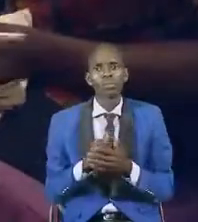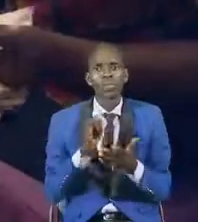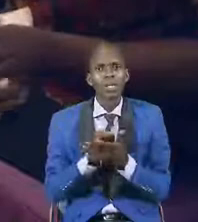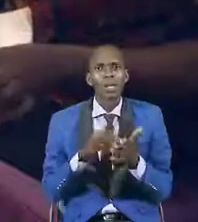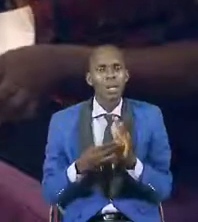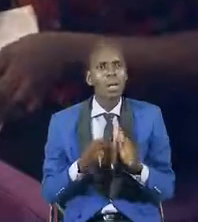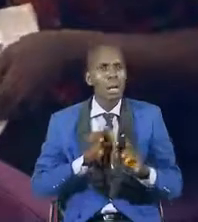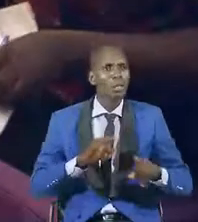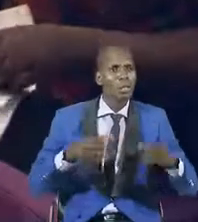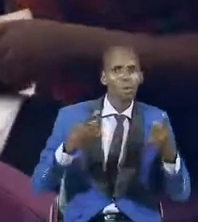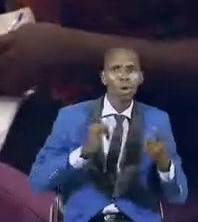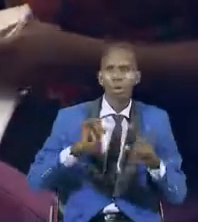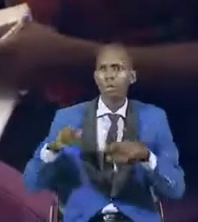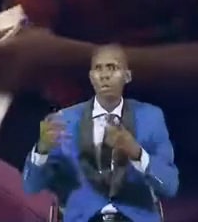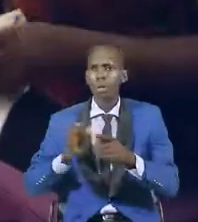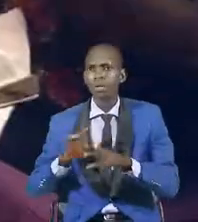C'est que